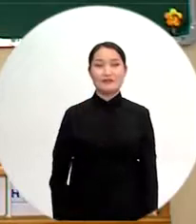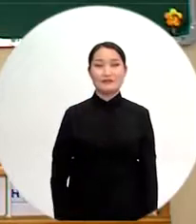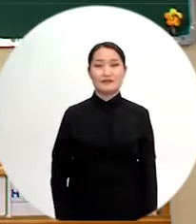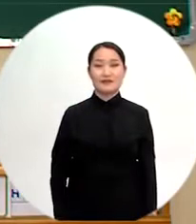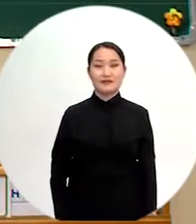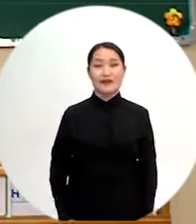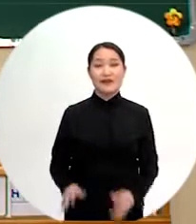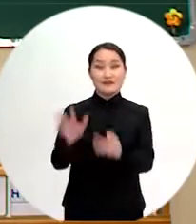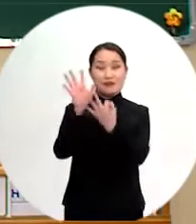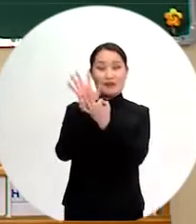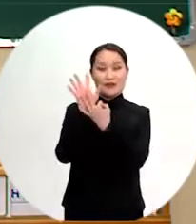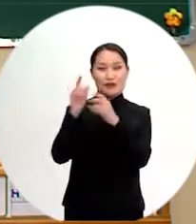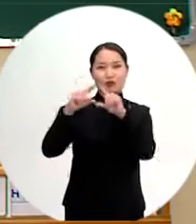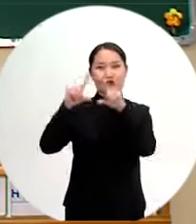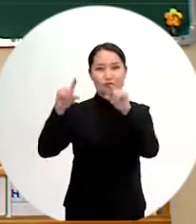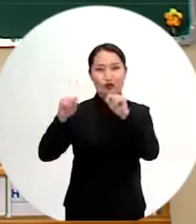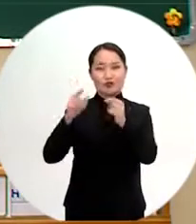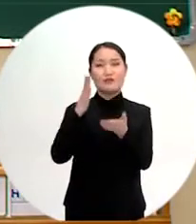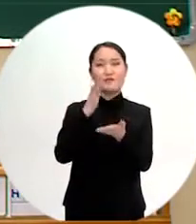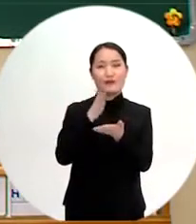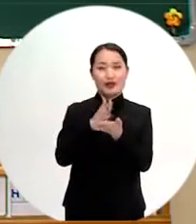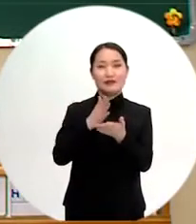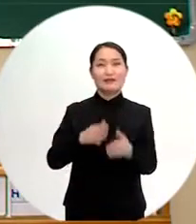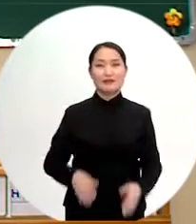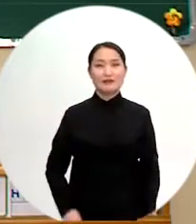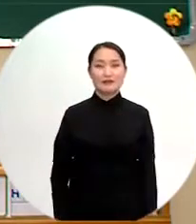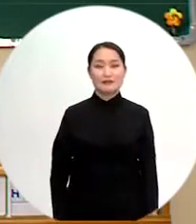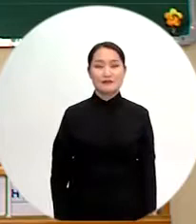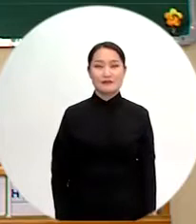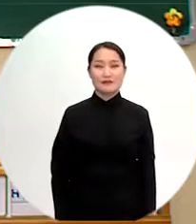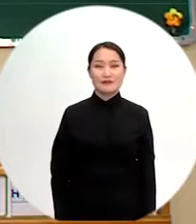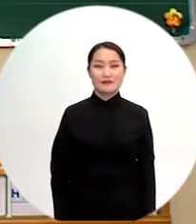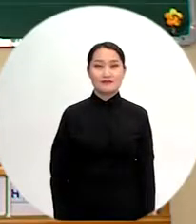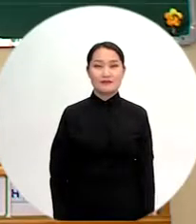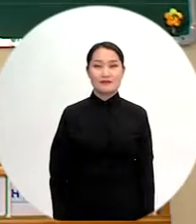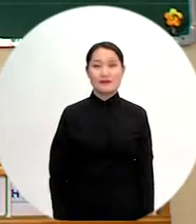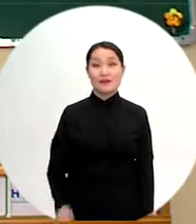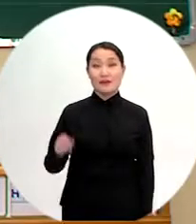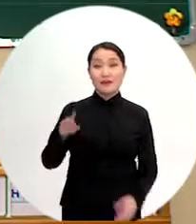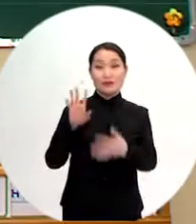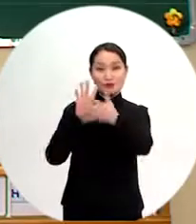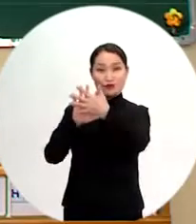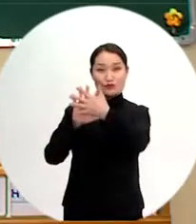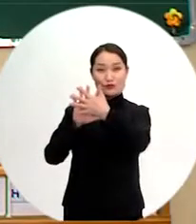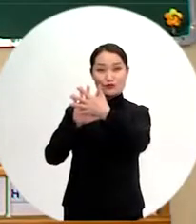нь 8 ширхэг 4-жин дүрснээс бүрдсэн байна. Уг дүрсийг